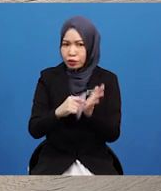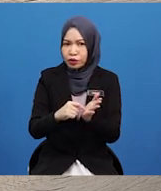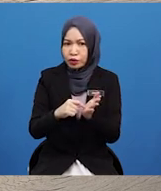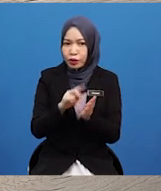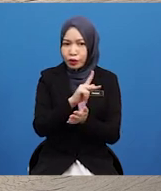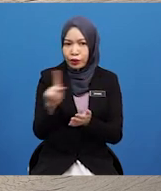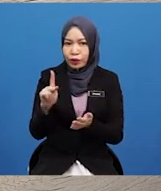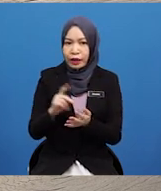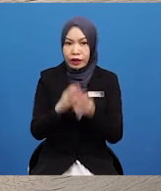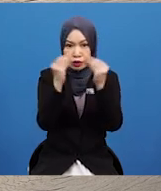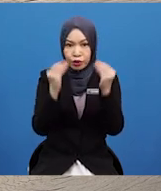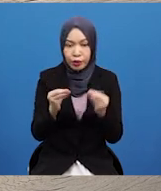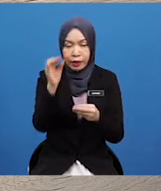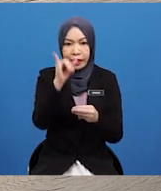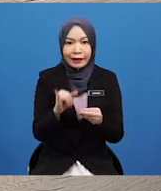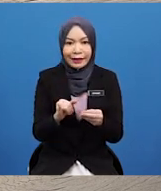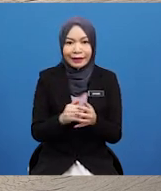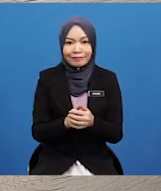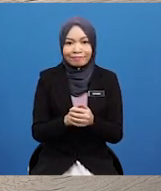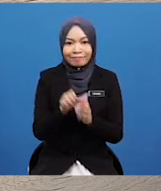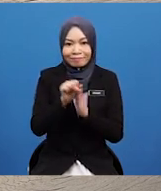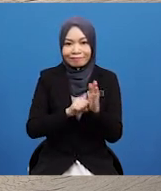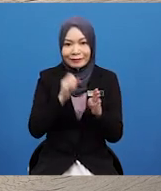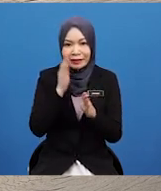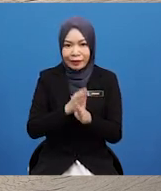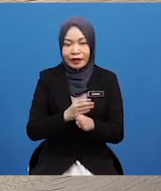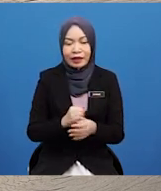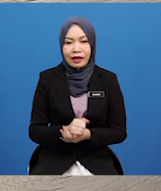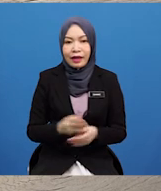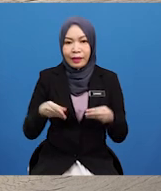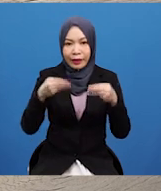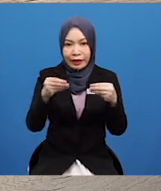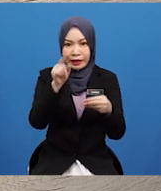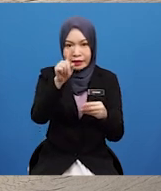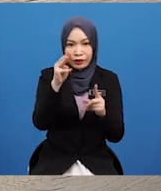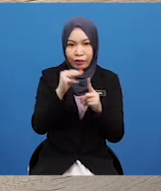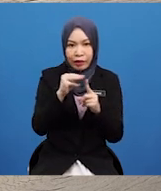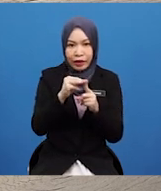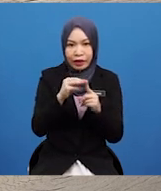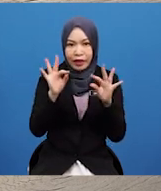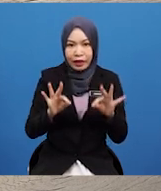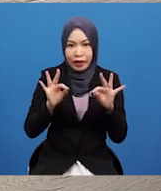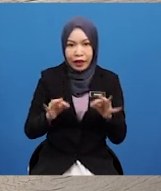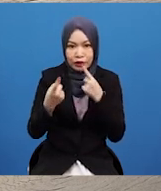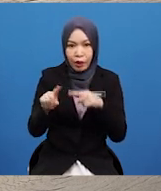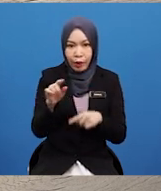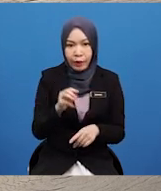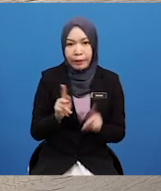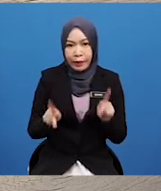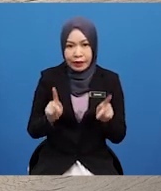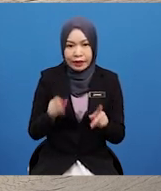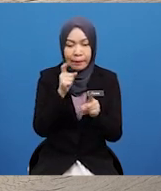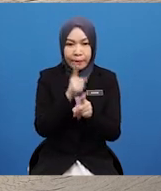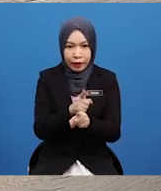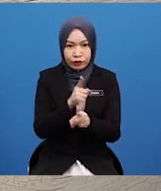jumlah yang tentu atau jumlah sebenar. Berikan 1 markah jika jawapan pelajar betul.